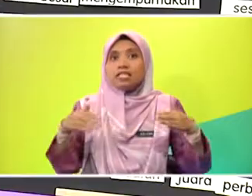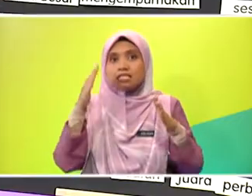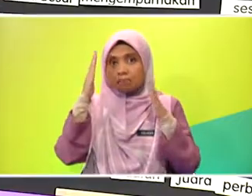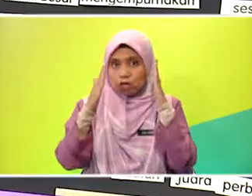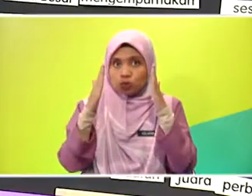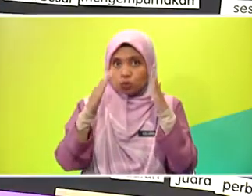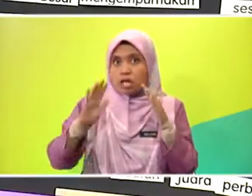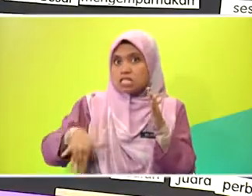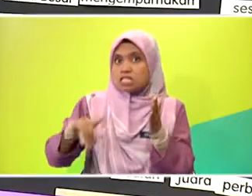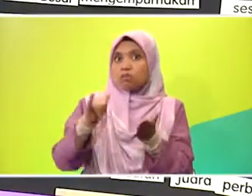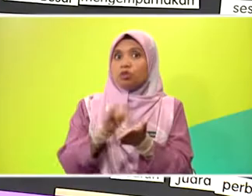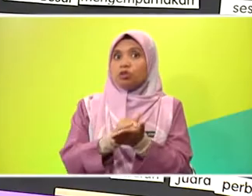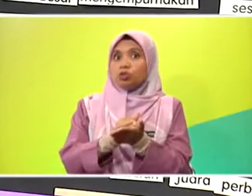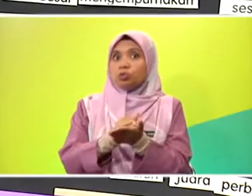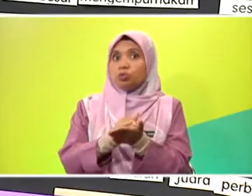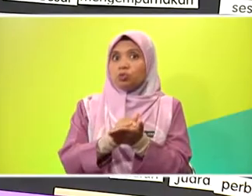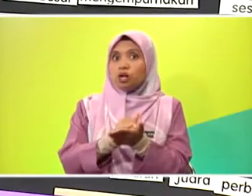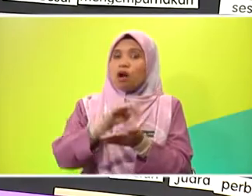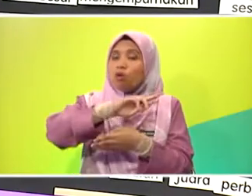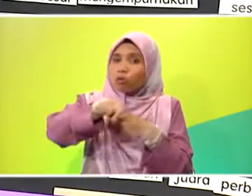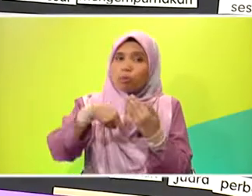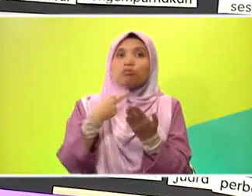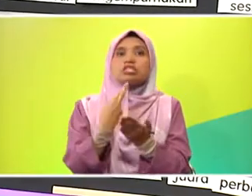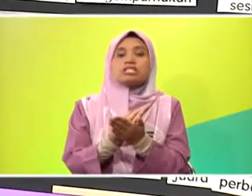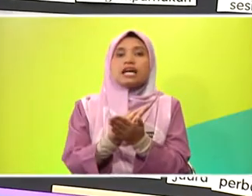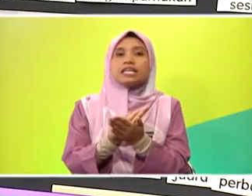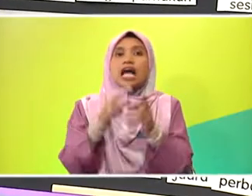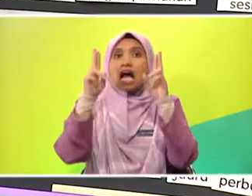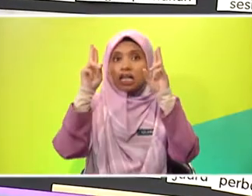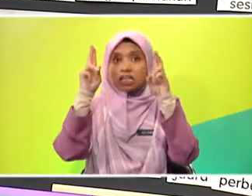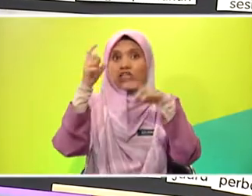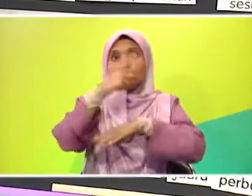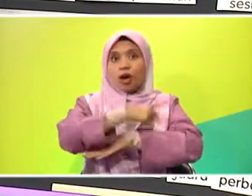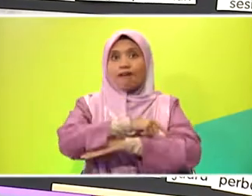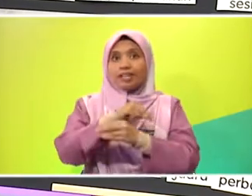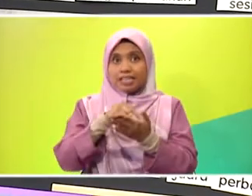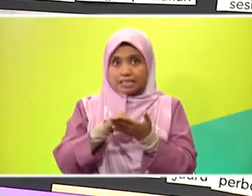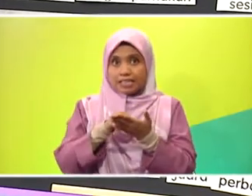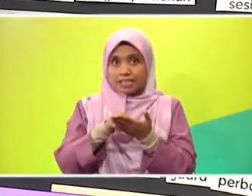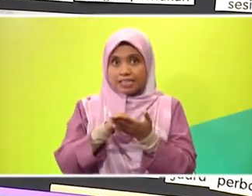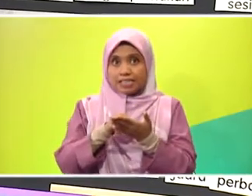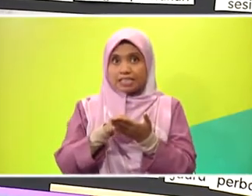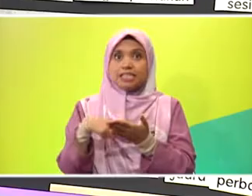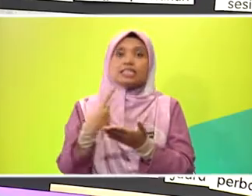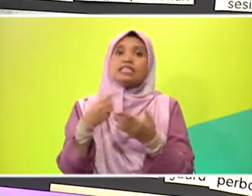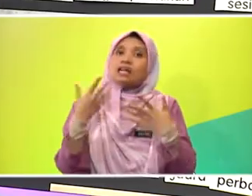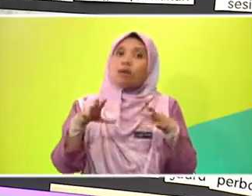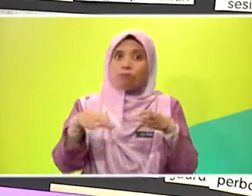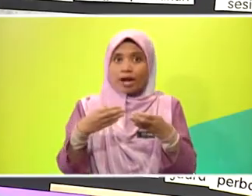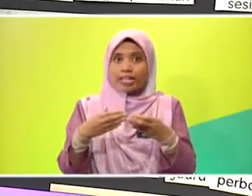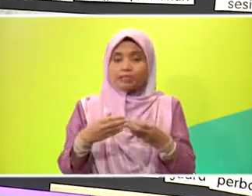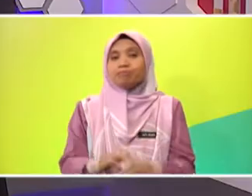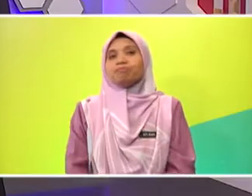berakhir cekgu sedikitlah rumusan berkenaan dengan topik hari suka sekolah yang telah pun kita laksanakan sebentar tadi